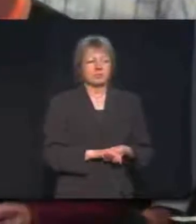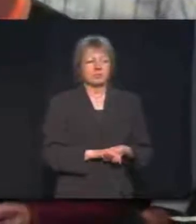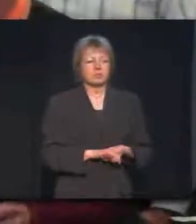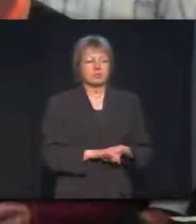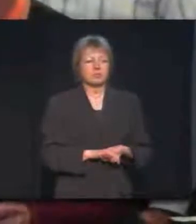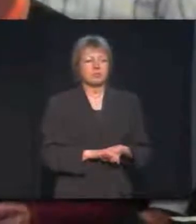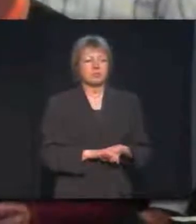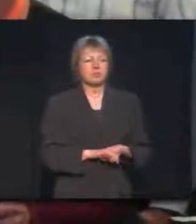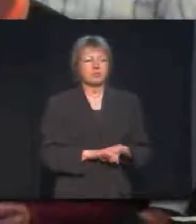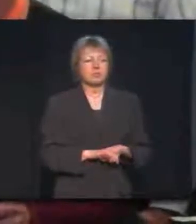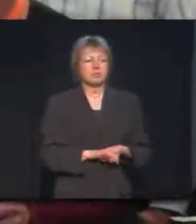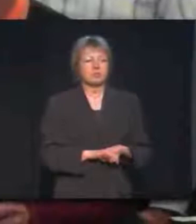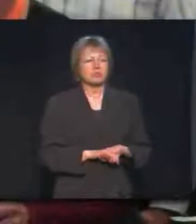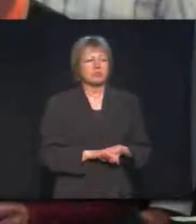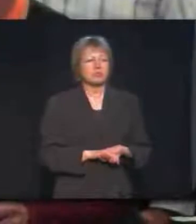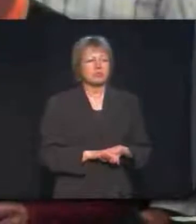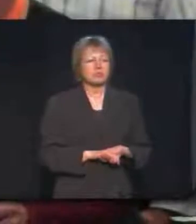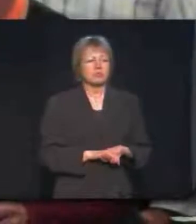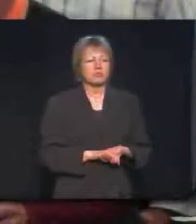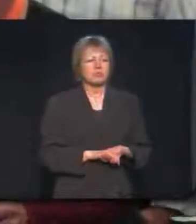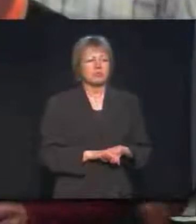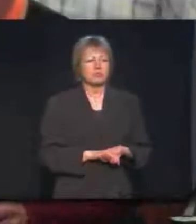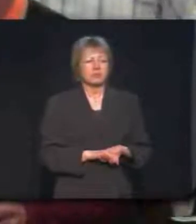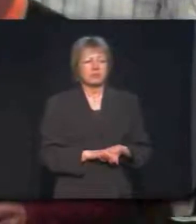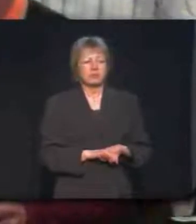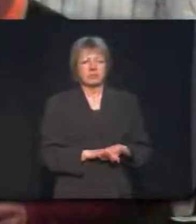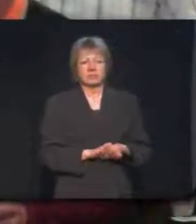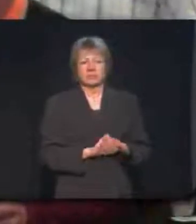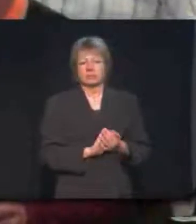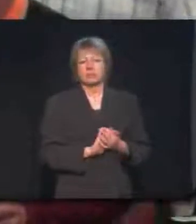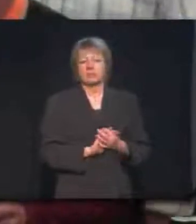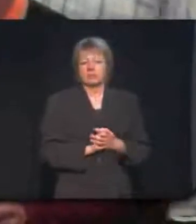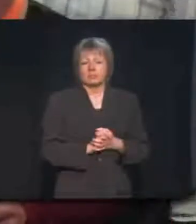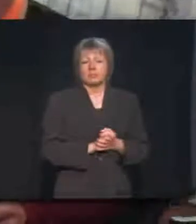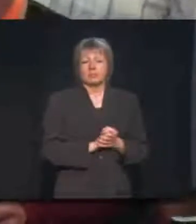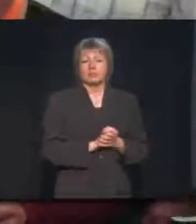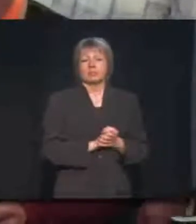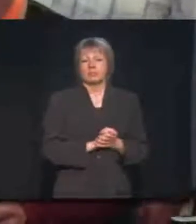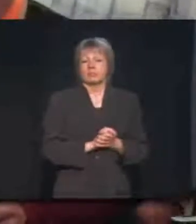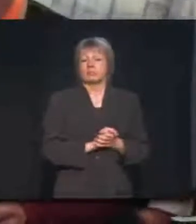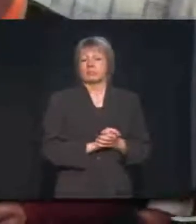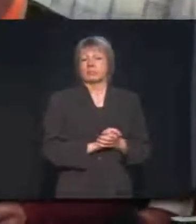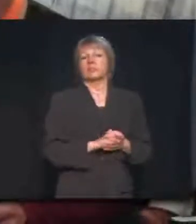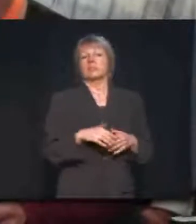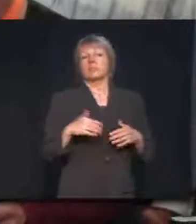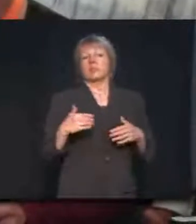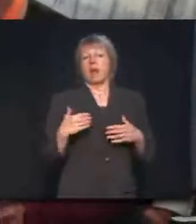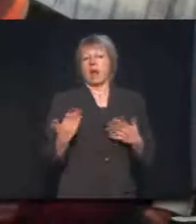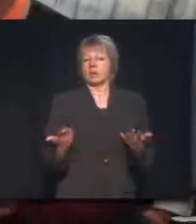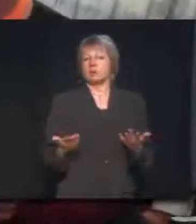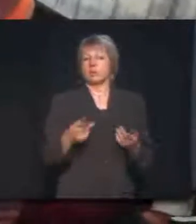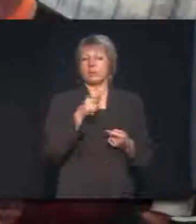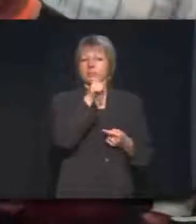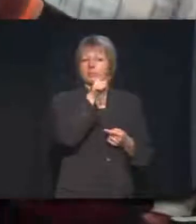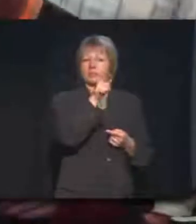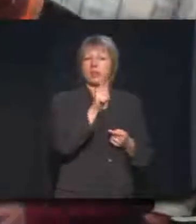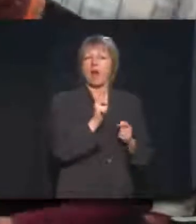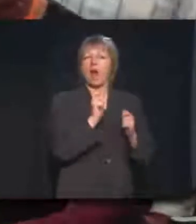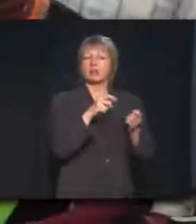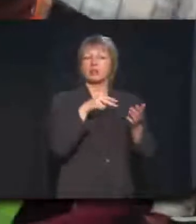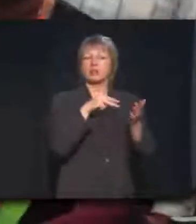die ohrantrag auf Meinungsbild wer könnte diesen Antrag also der im Modul dass der Antragsteller aufrecht erhalten hat zustimmen